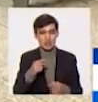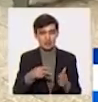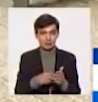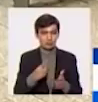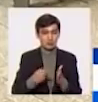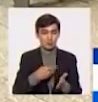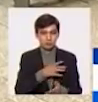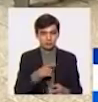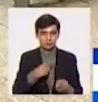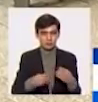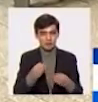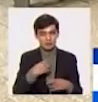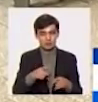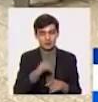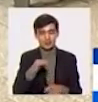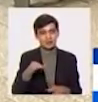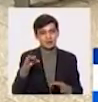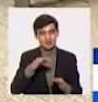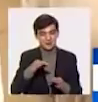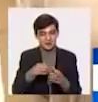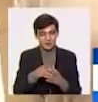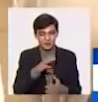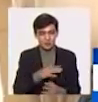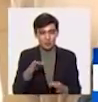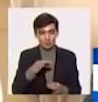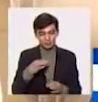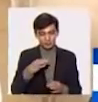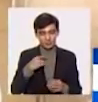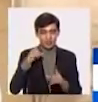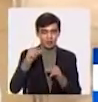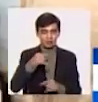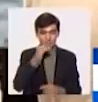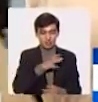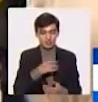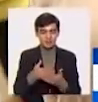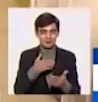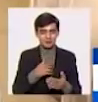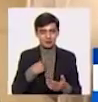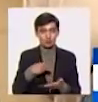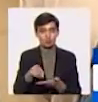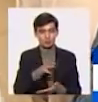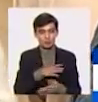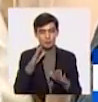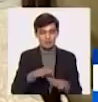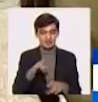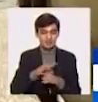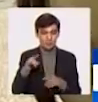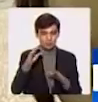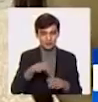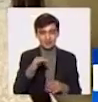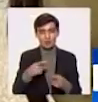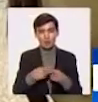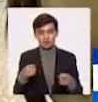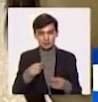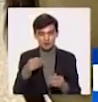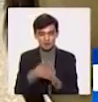жатқан көрінеді. Серіктестеріміздің алдында міндеттемелеріміз орындалмады. Алдын ала броньдап қойылған ұшақтағы орындар, қонақ үйлерге тапсырыс